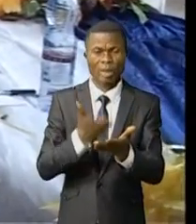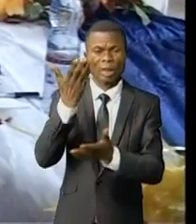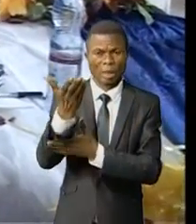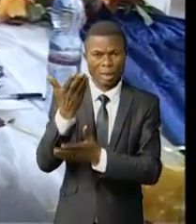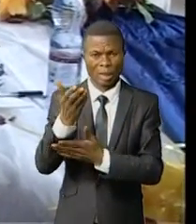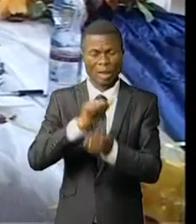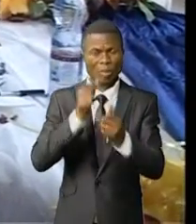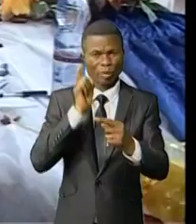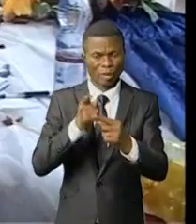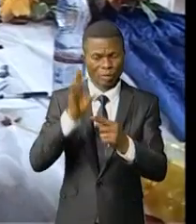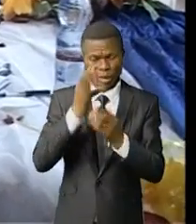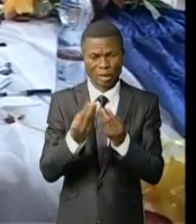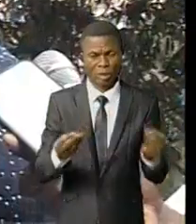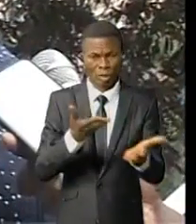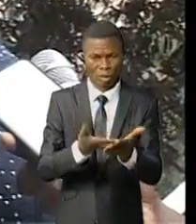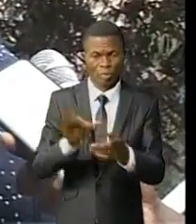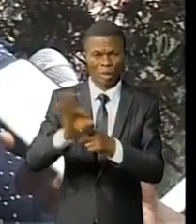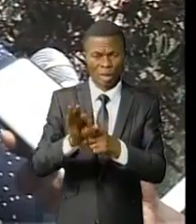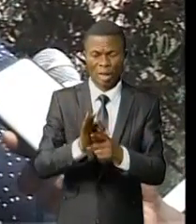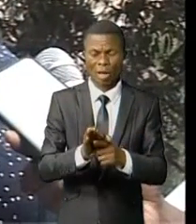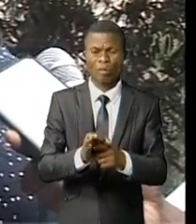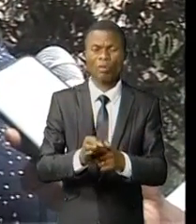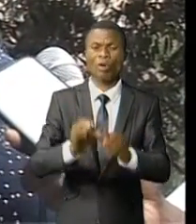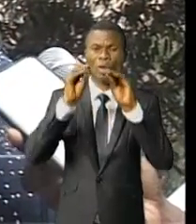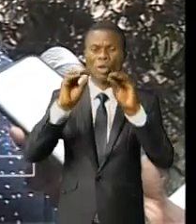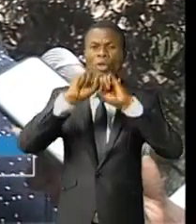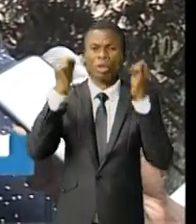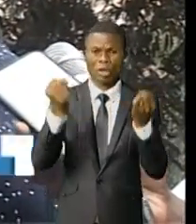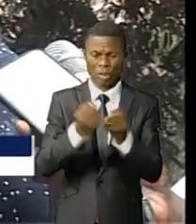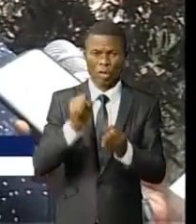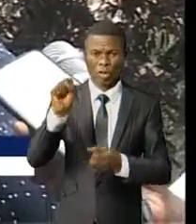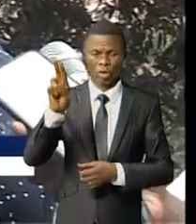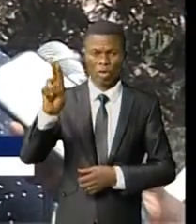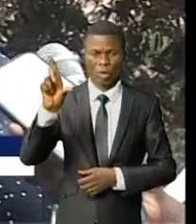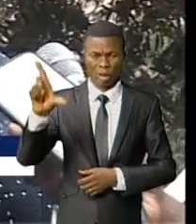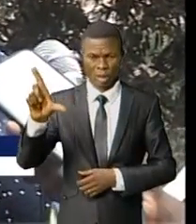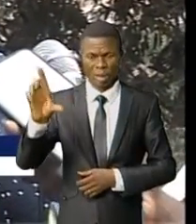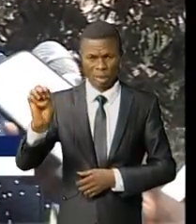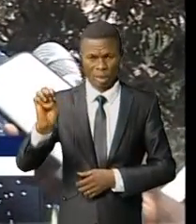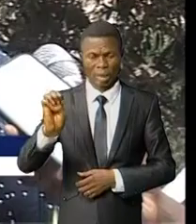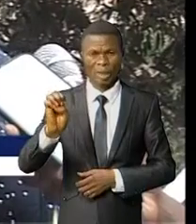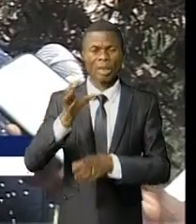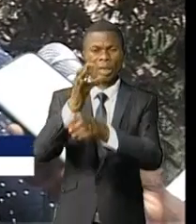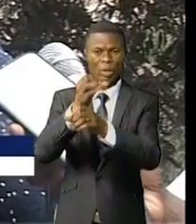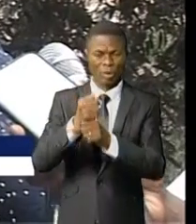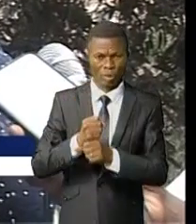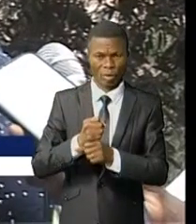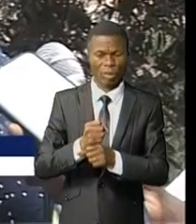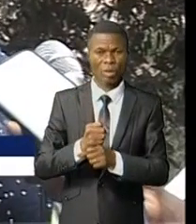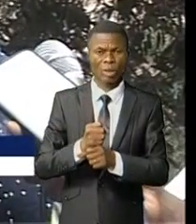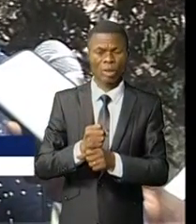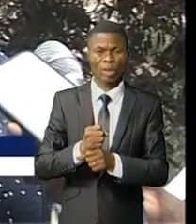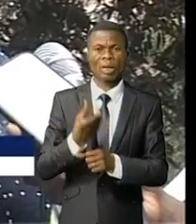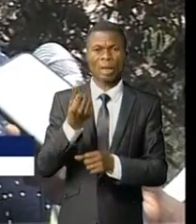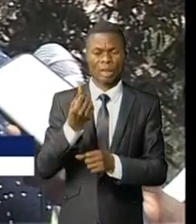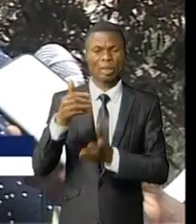les défis à relever. La formation est dispensée par la société ORE qui a reçu le fonds du